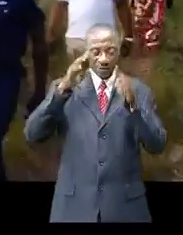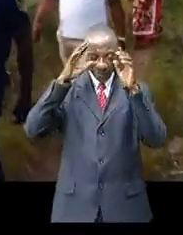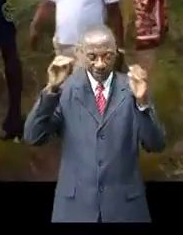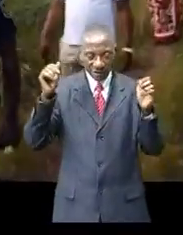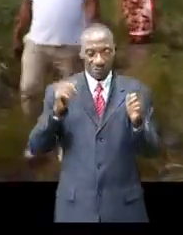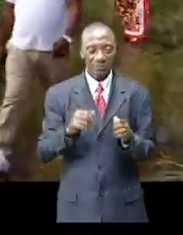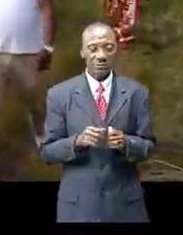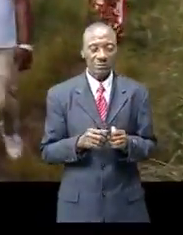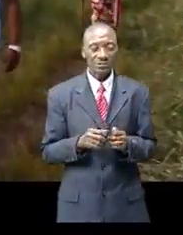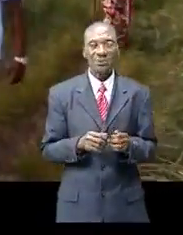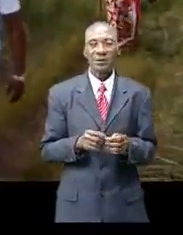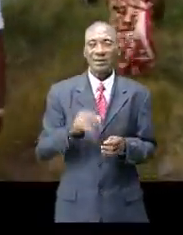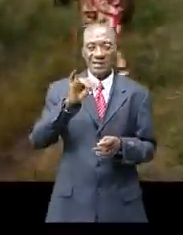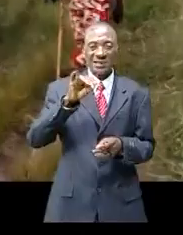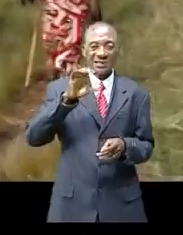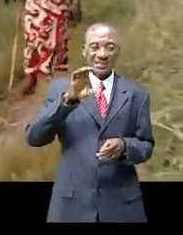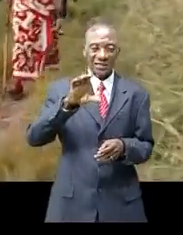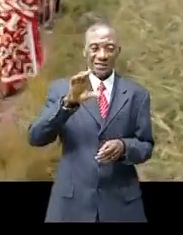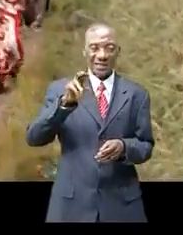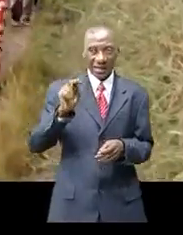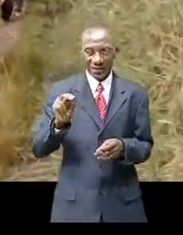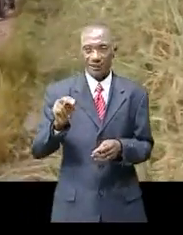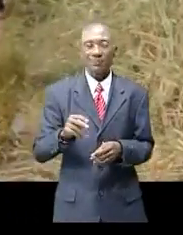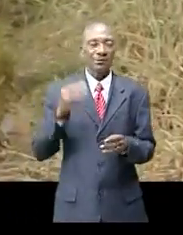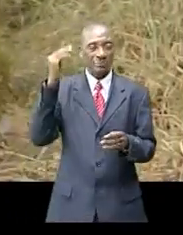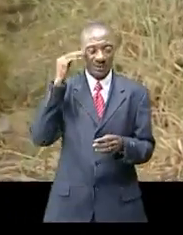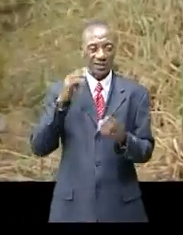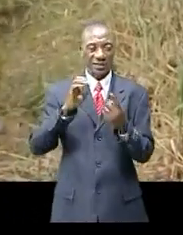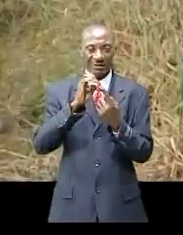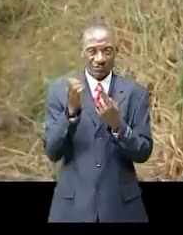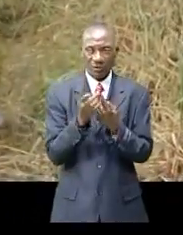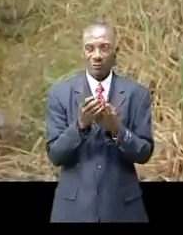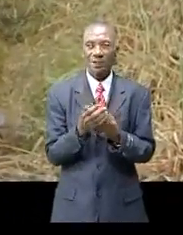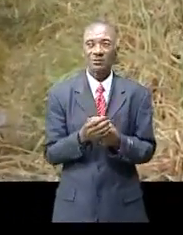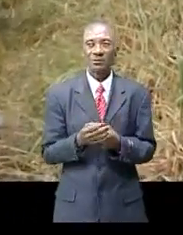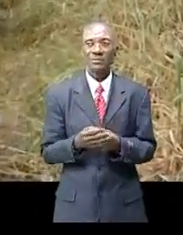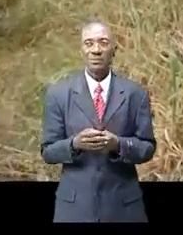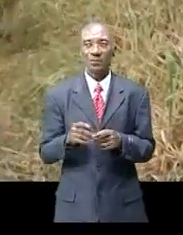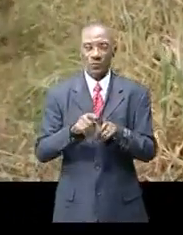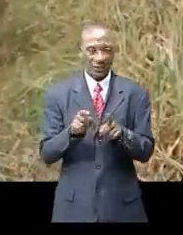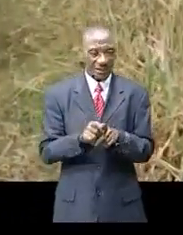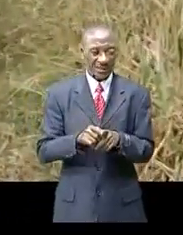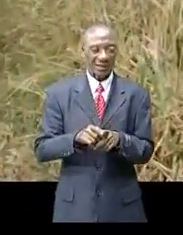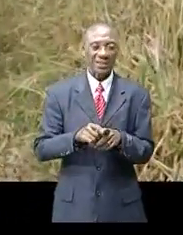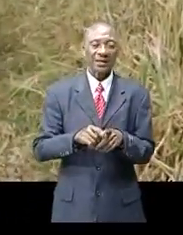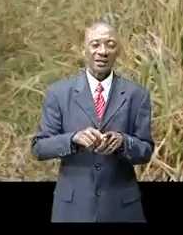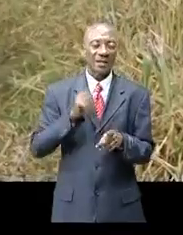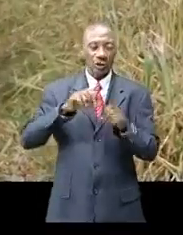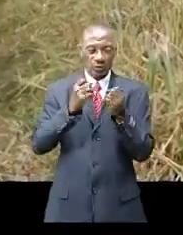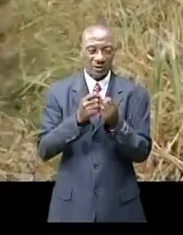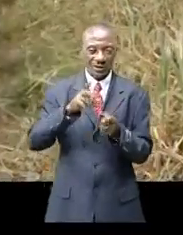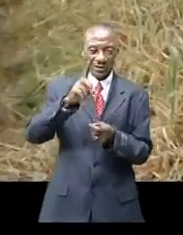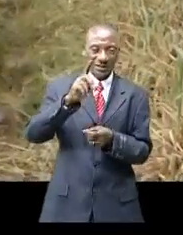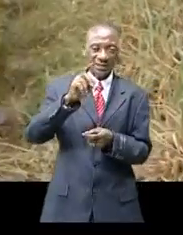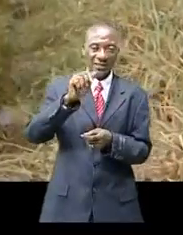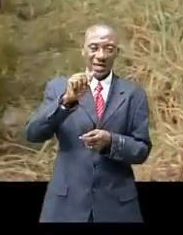direction générale de l'ICCN, ceux du ministère de l'Environnement et des préposés de l'ex-DAIPEN. Des chefs traditionnels ont aussi